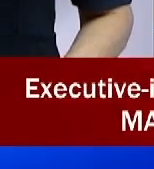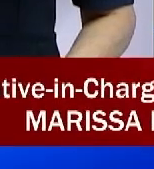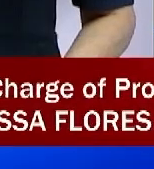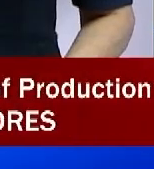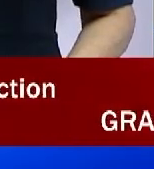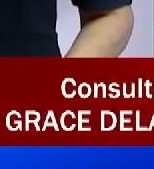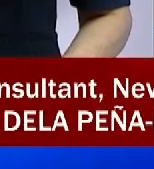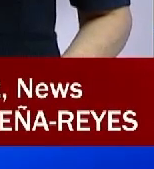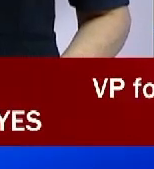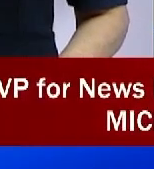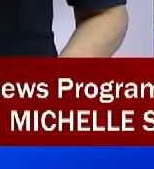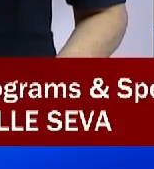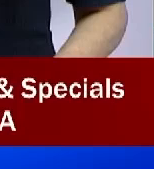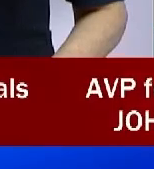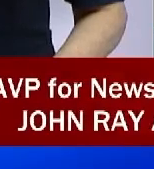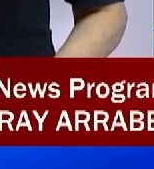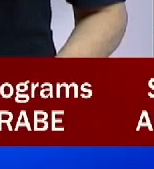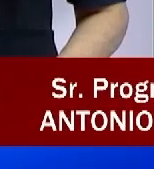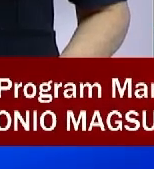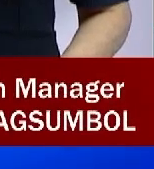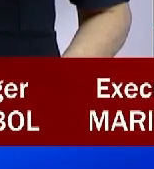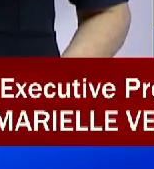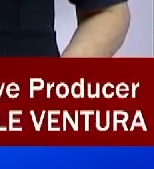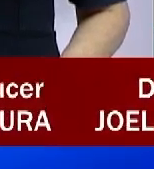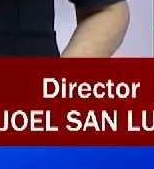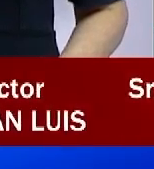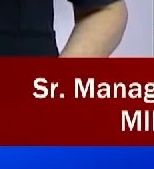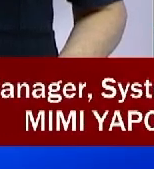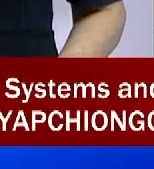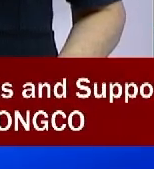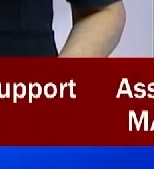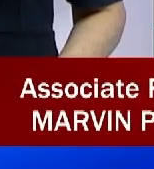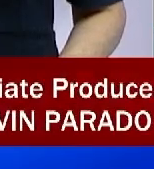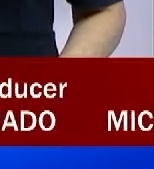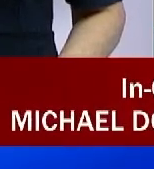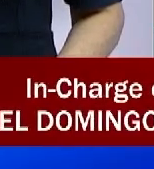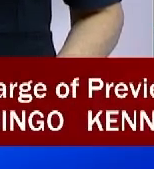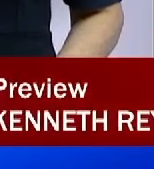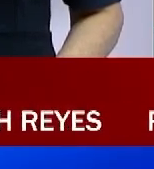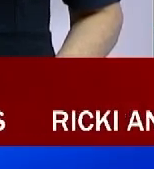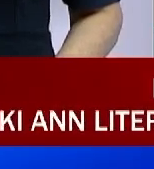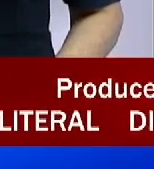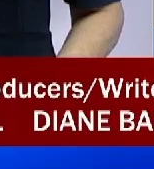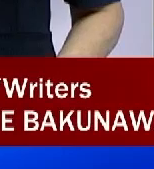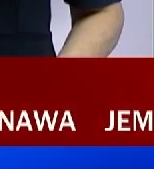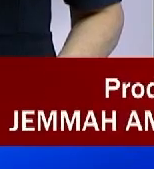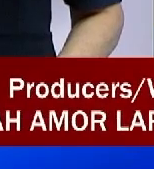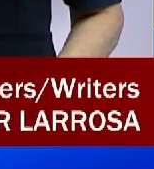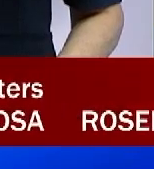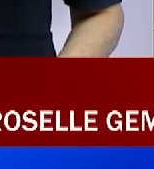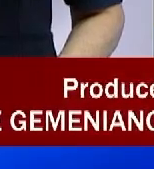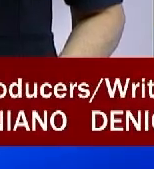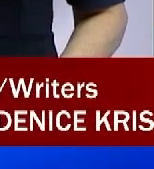Ako po si Vicky Morales. Buong puso para sa Pilipino. Ito ang GMA. Walang kinikilingan, walang pinoprotektahan. Walang kasinungalingan,